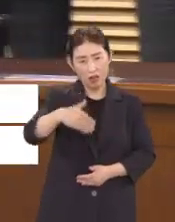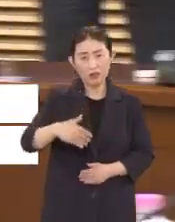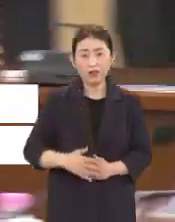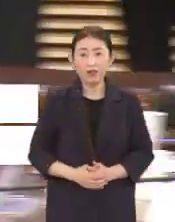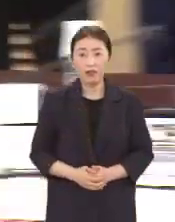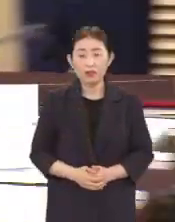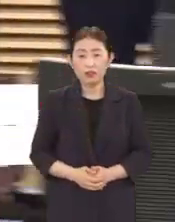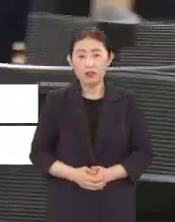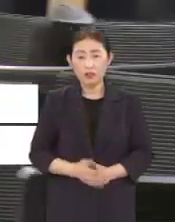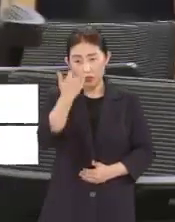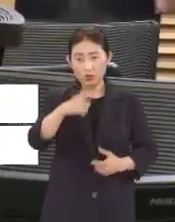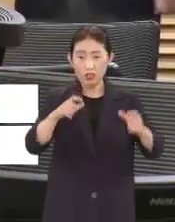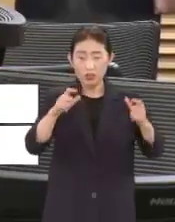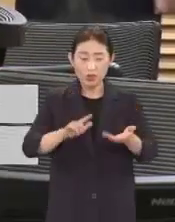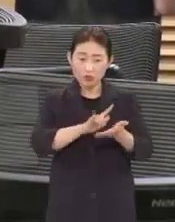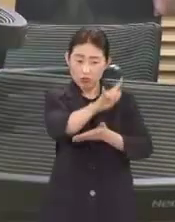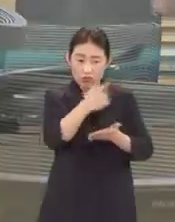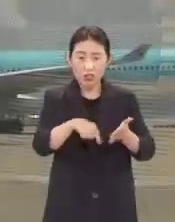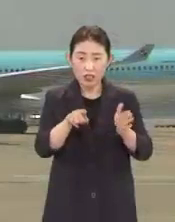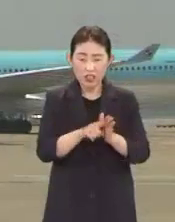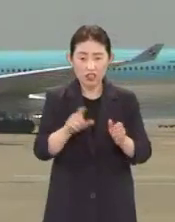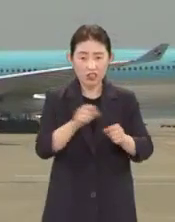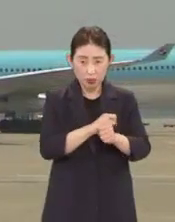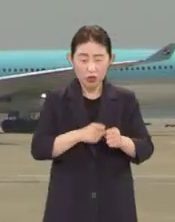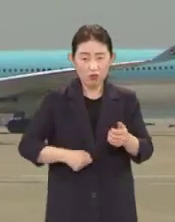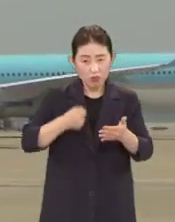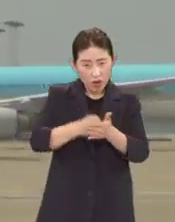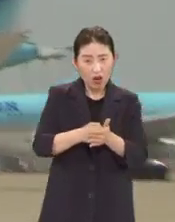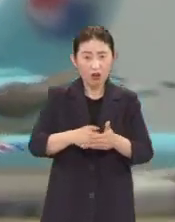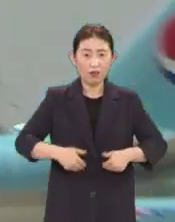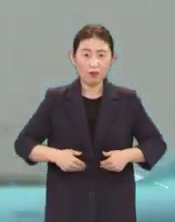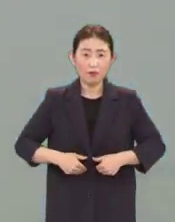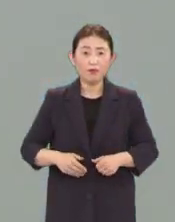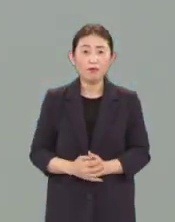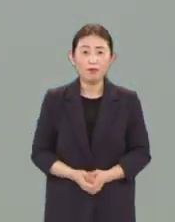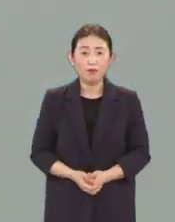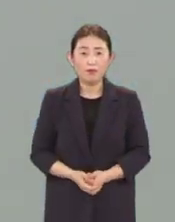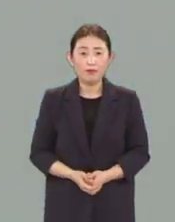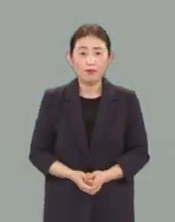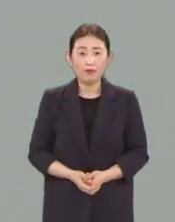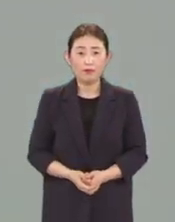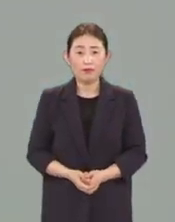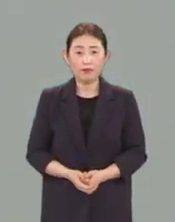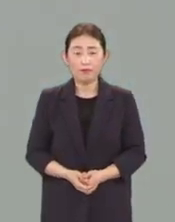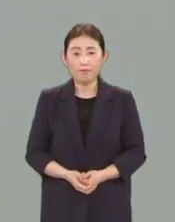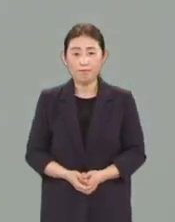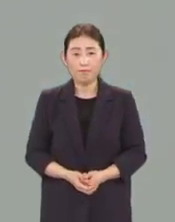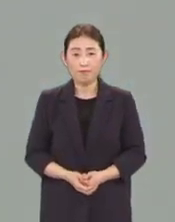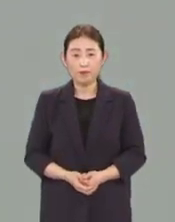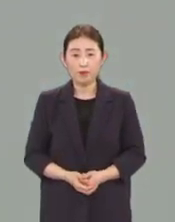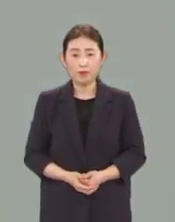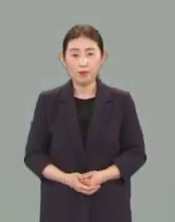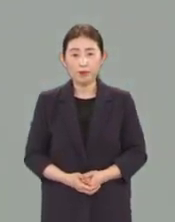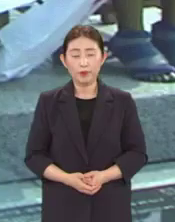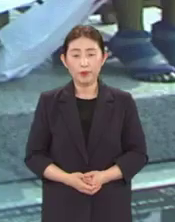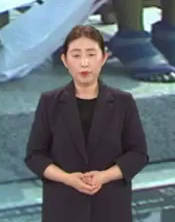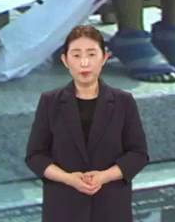상황 충남의 하늘길을 열기 위한 특단의 대책이 필요한 시점입니다 TJB 강진원입니다